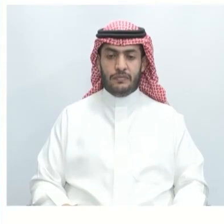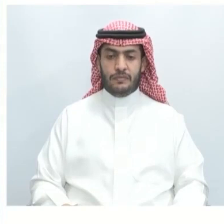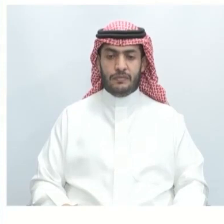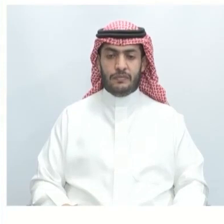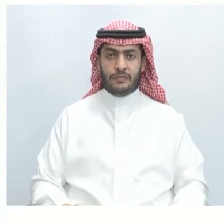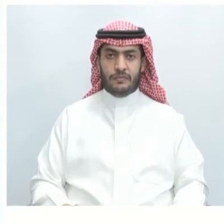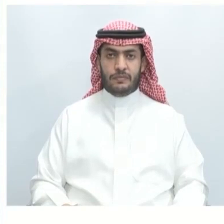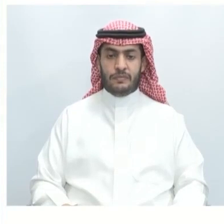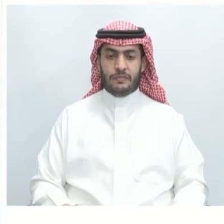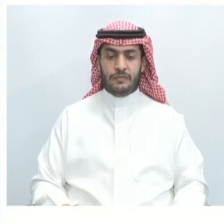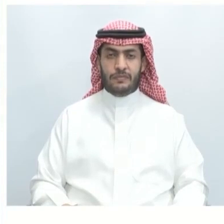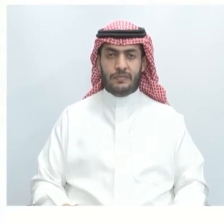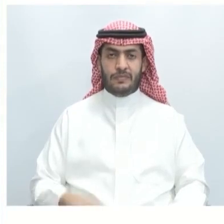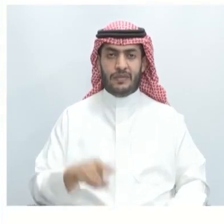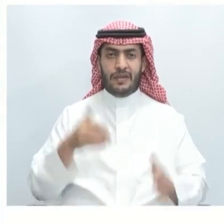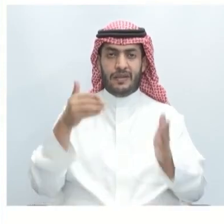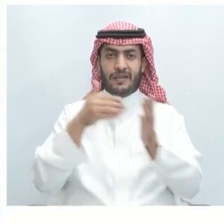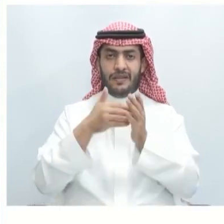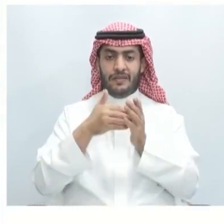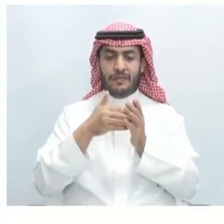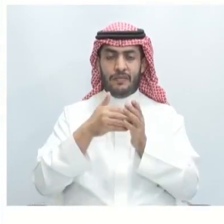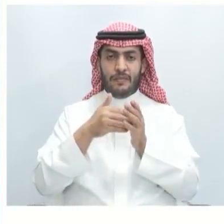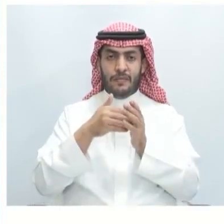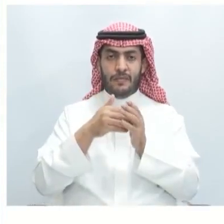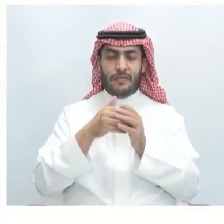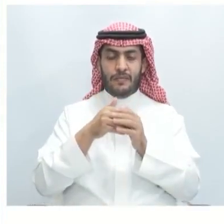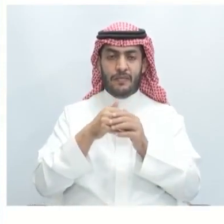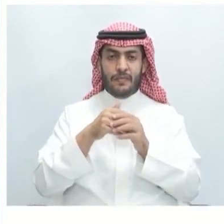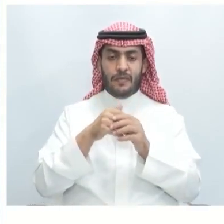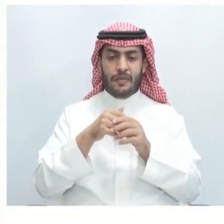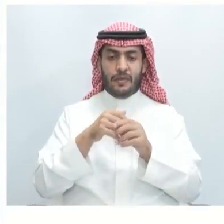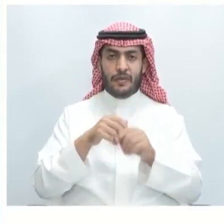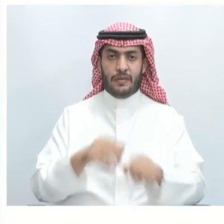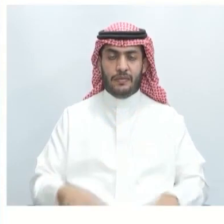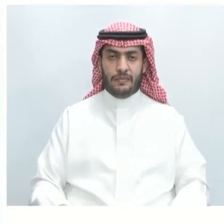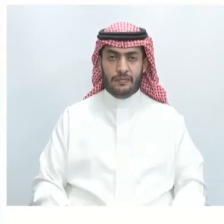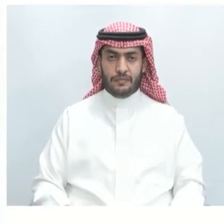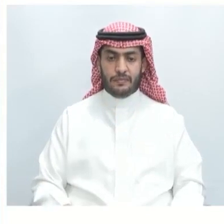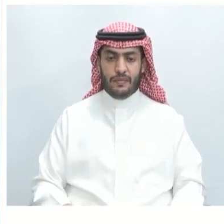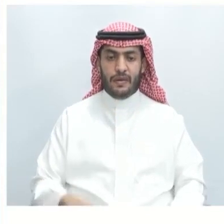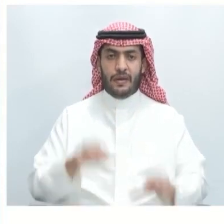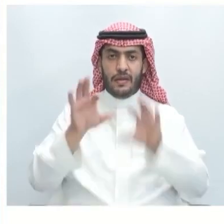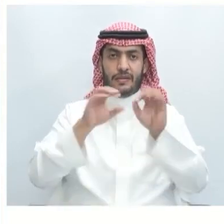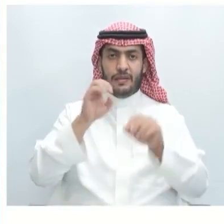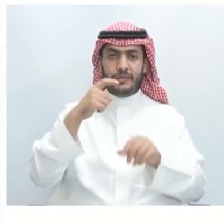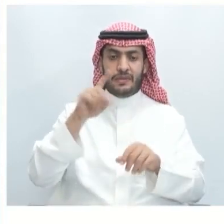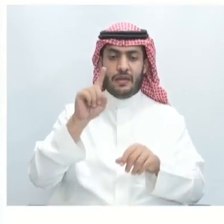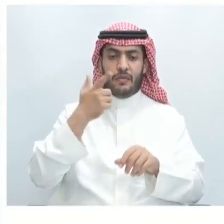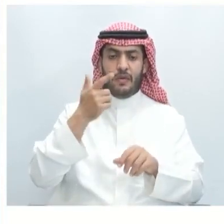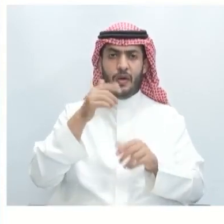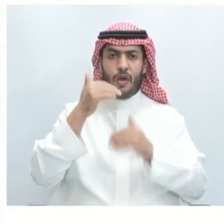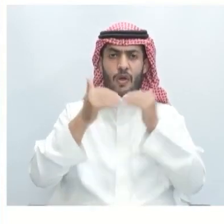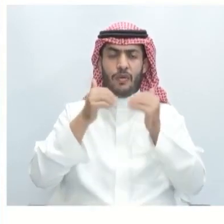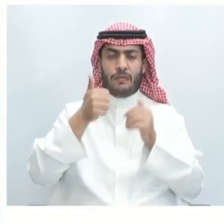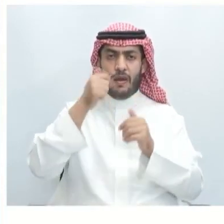بيانات في نهايه هذا الدرس دعونا نستذكر ما تطرقنا له اختر الاجابه الصحيحه ما الخطوه